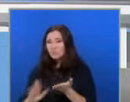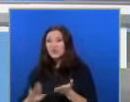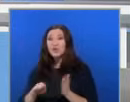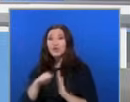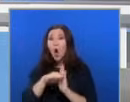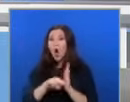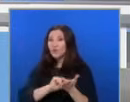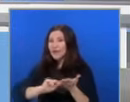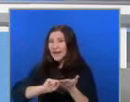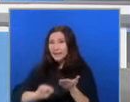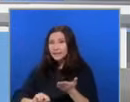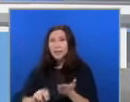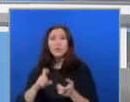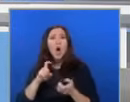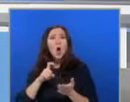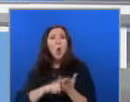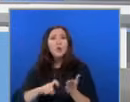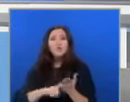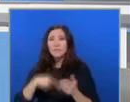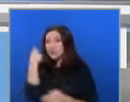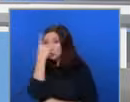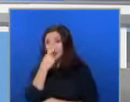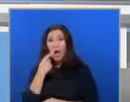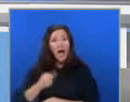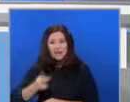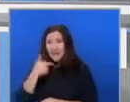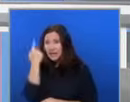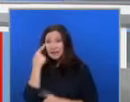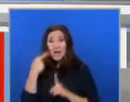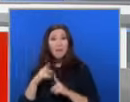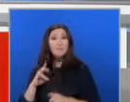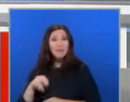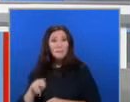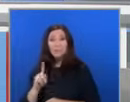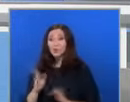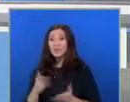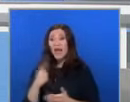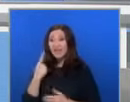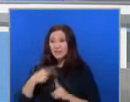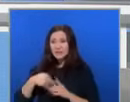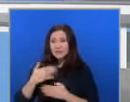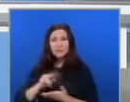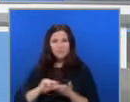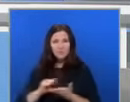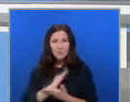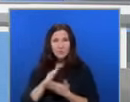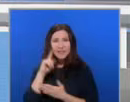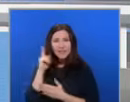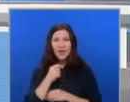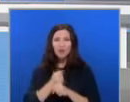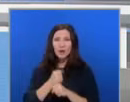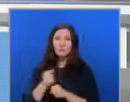от регистъра на уязвимите от хазарт лица към НАП вече може да стане само месец след записването. Последния ден от работата